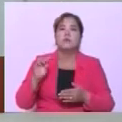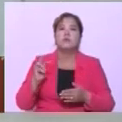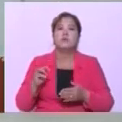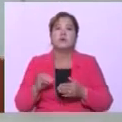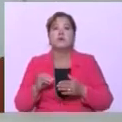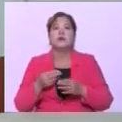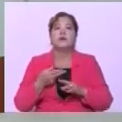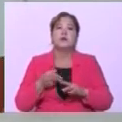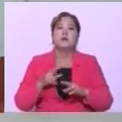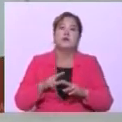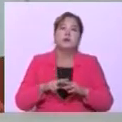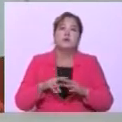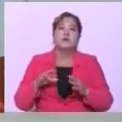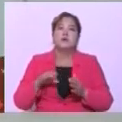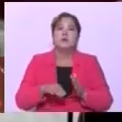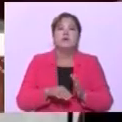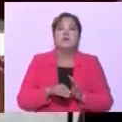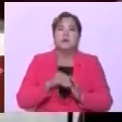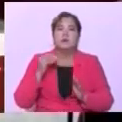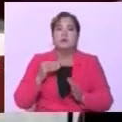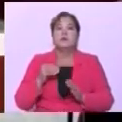эти выборы сделают толчок в развитии страны.